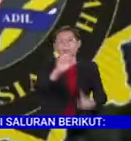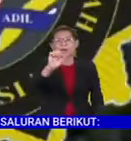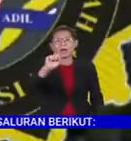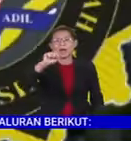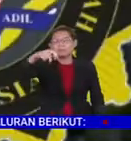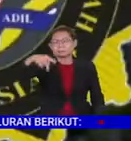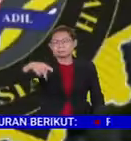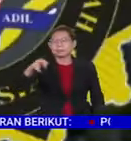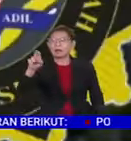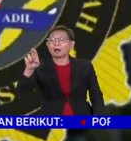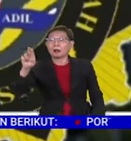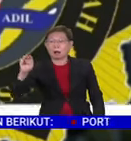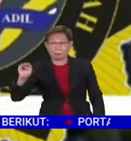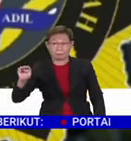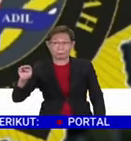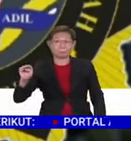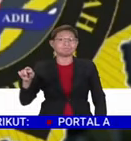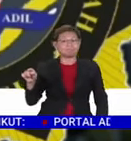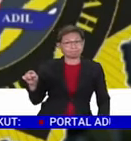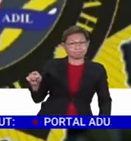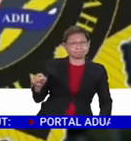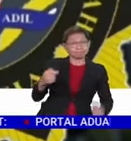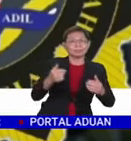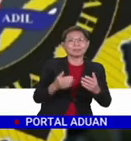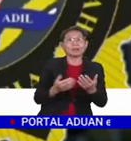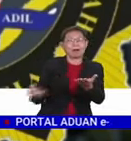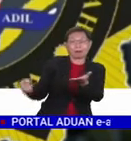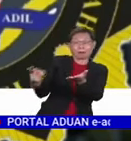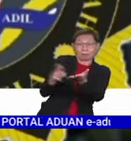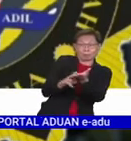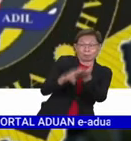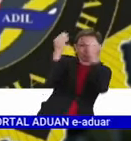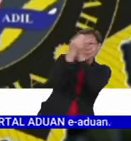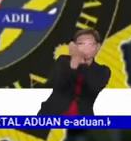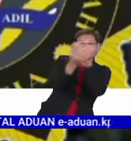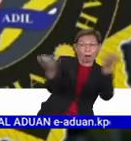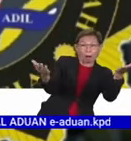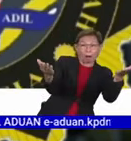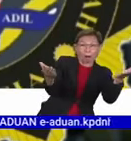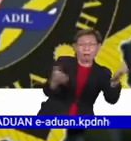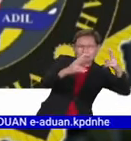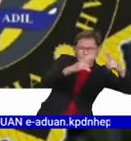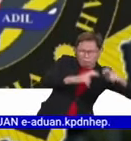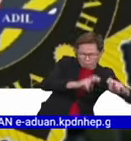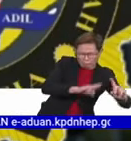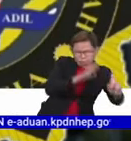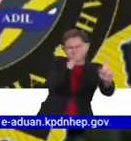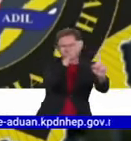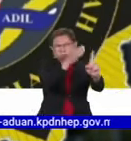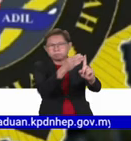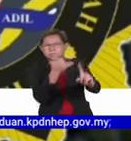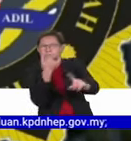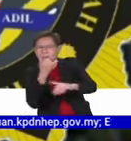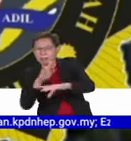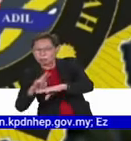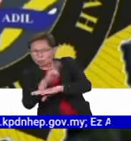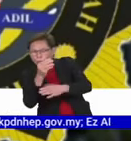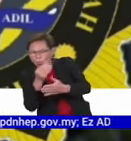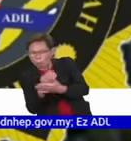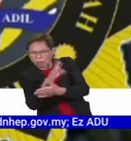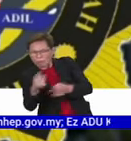Pencegah Rasuah Malaysia SPRM menerusi kenyataan memaklumkan siasatan menjurus kepada penyelewengan